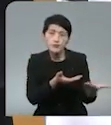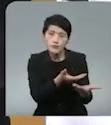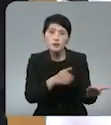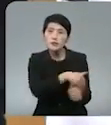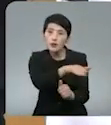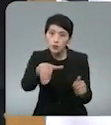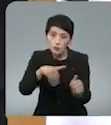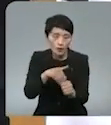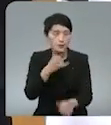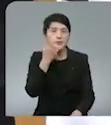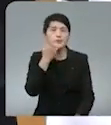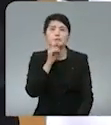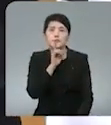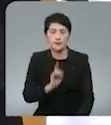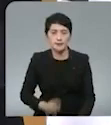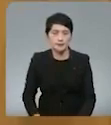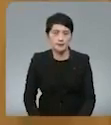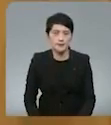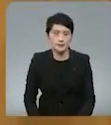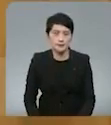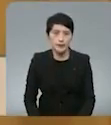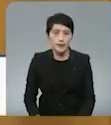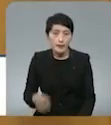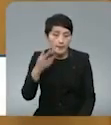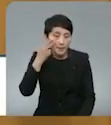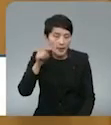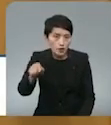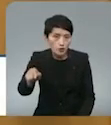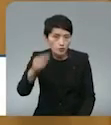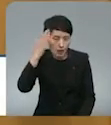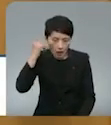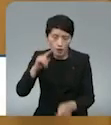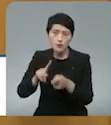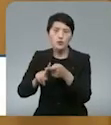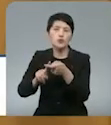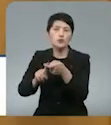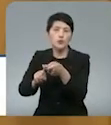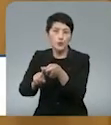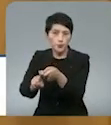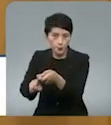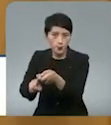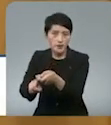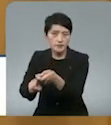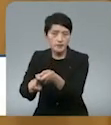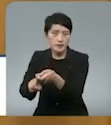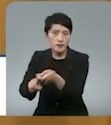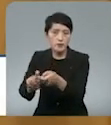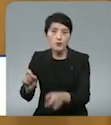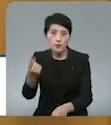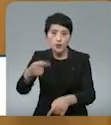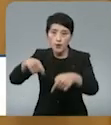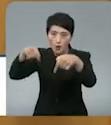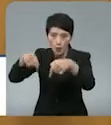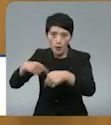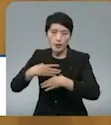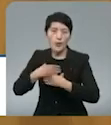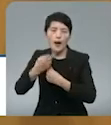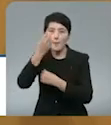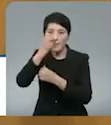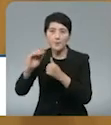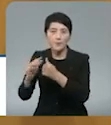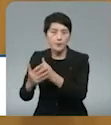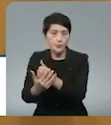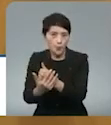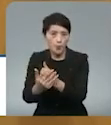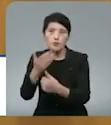3d a précisé qu aucun pays ni même les états unis avaient invité séoul à rejoindre ce boycott diplomatique s'agissant de la